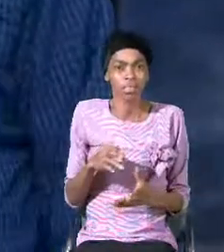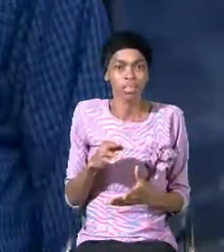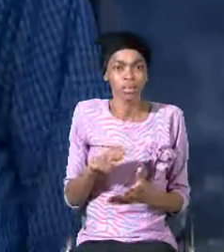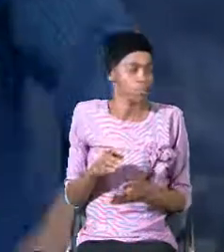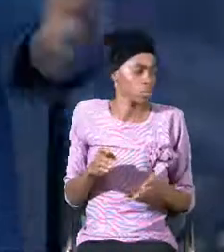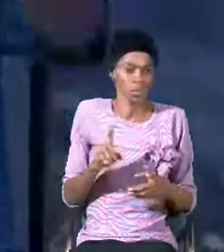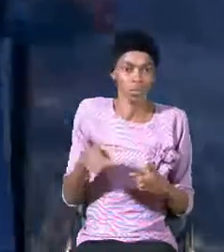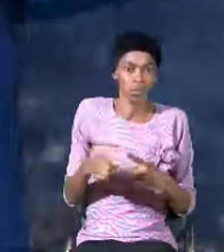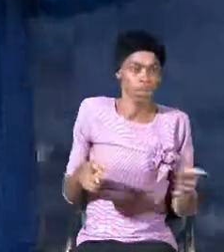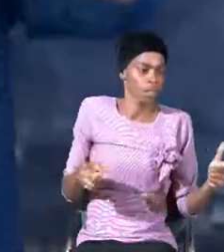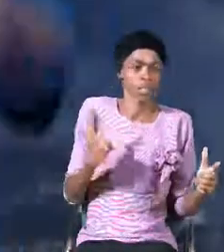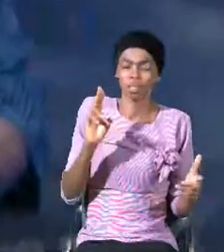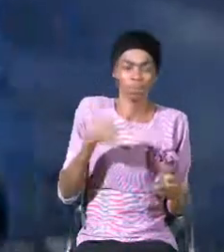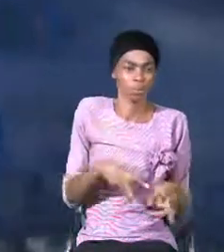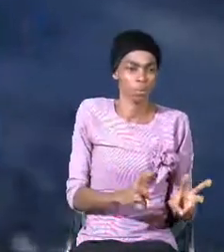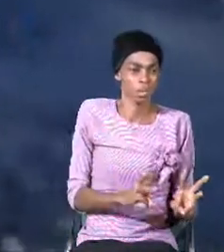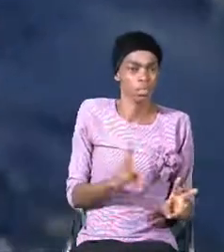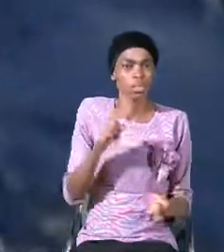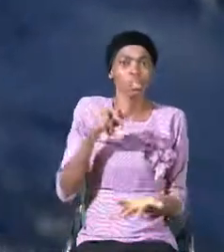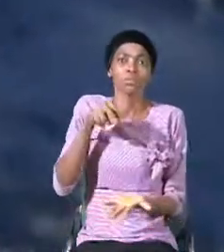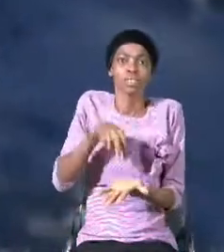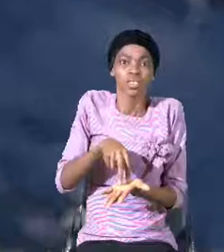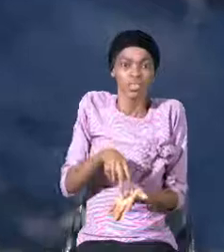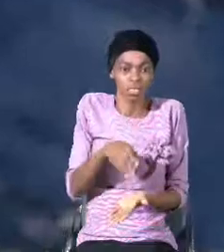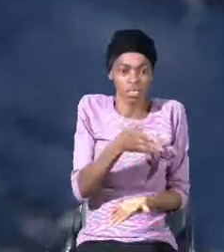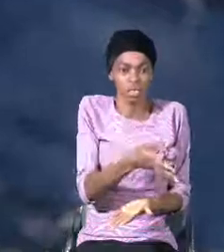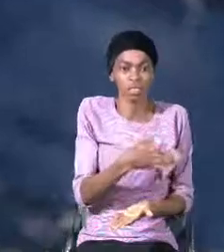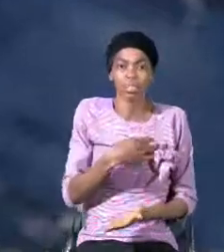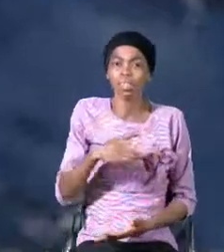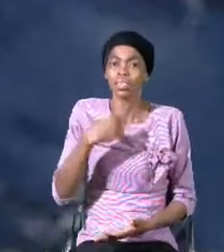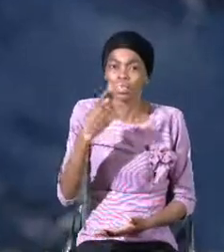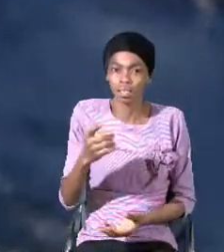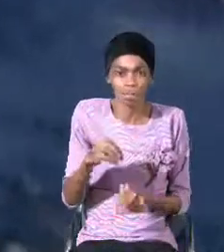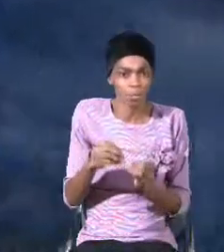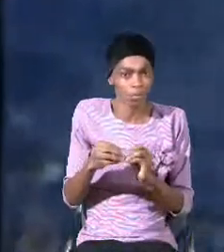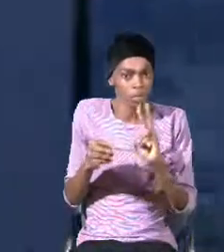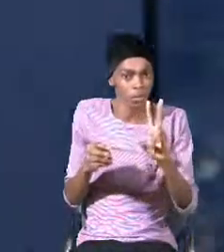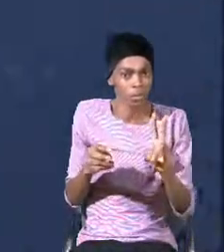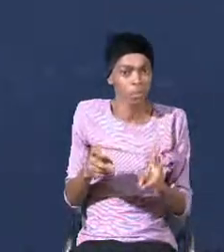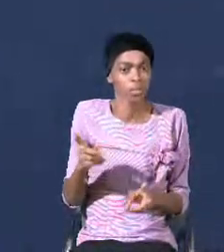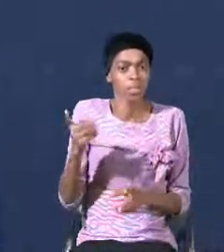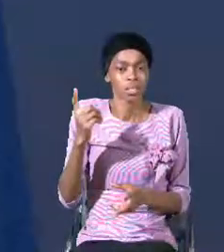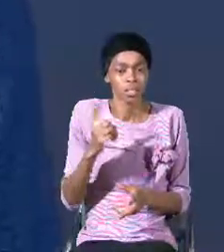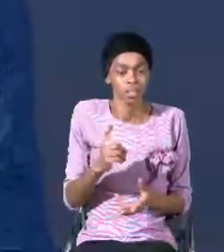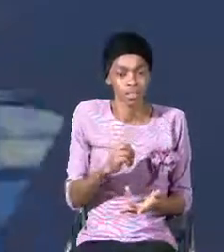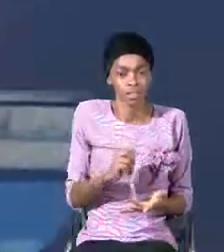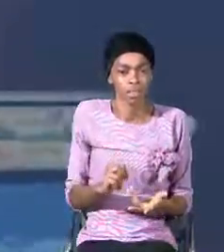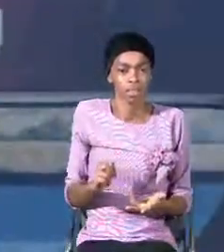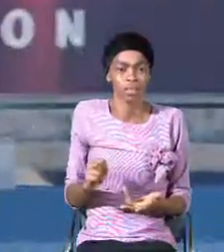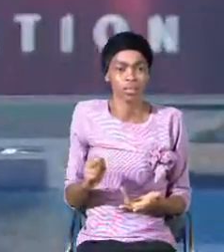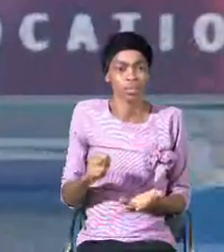Aller à gauche, ils ne peuvent pas. Ils sont là, coincés. Et je dis, deuxièmement,